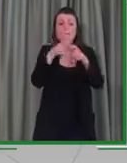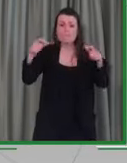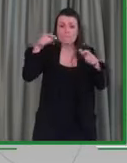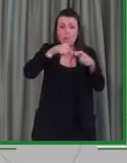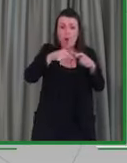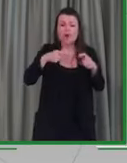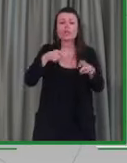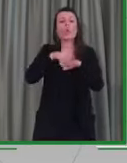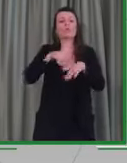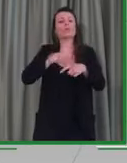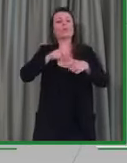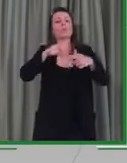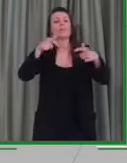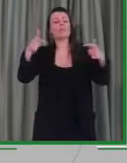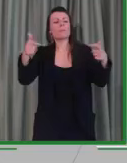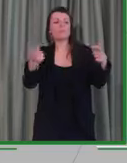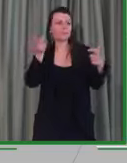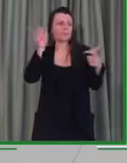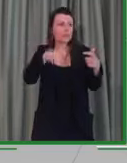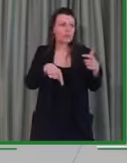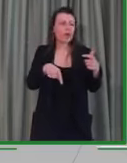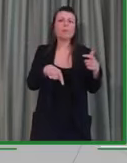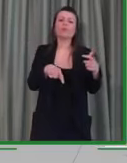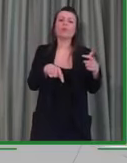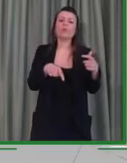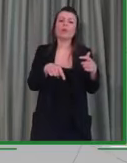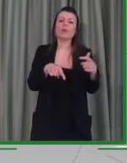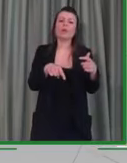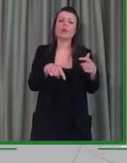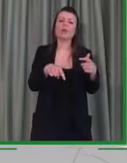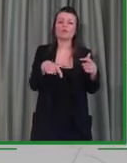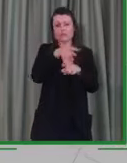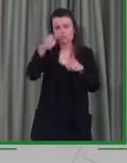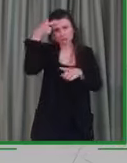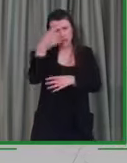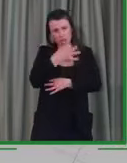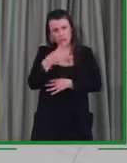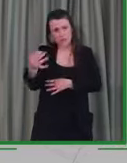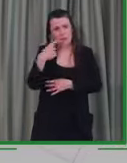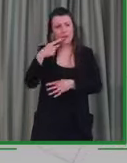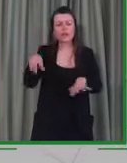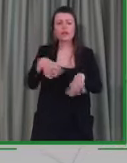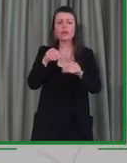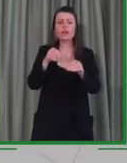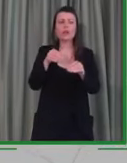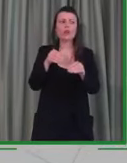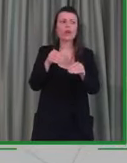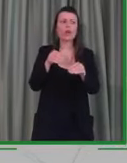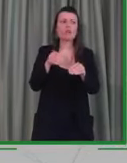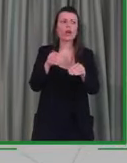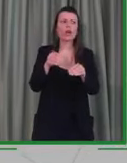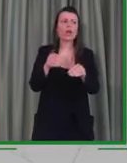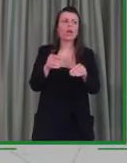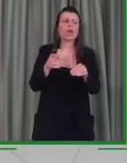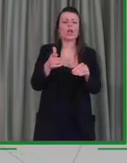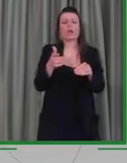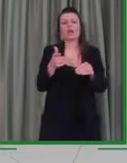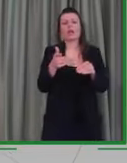indagini anche attraverso lo sapete che stiamo facendo l'utilizzo di questo nuovo